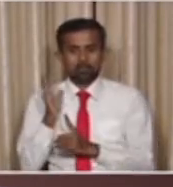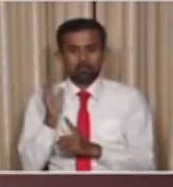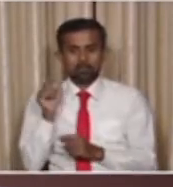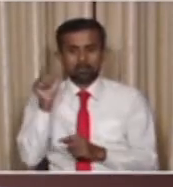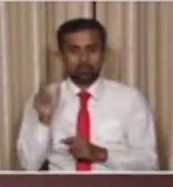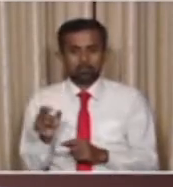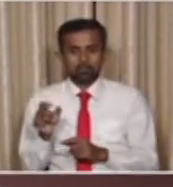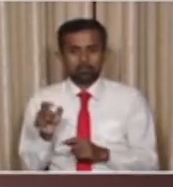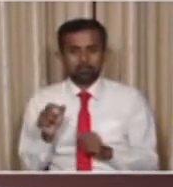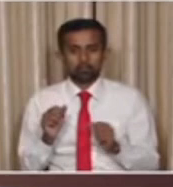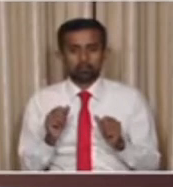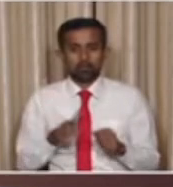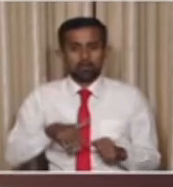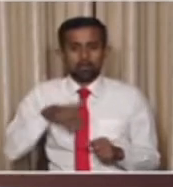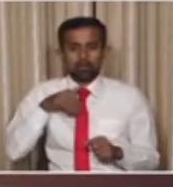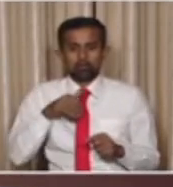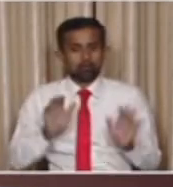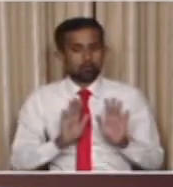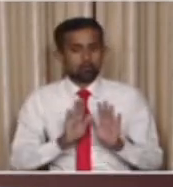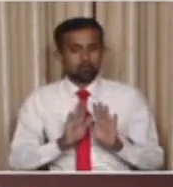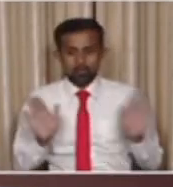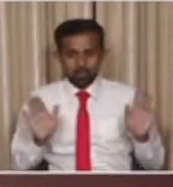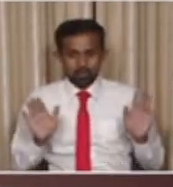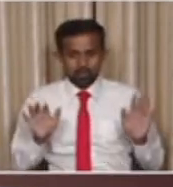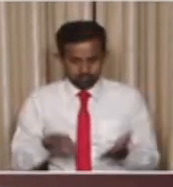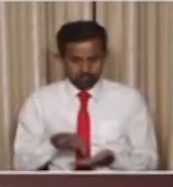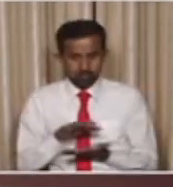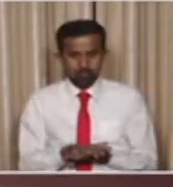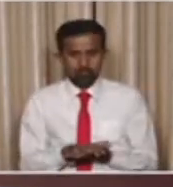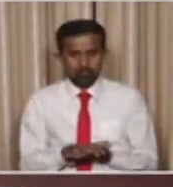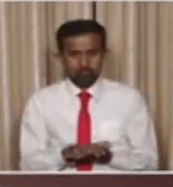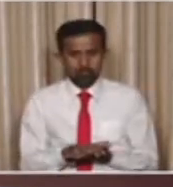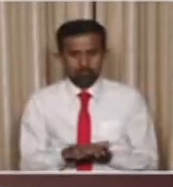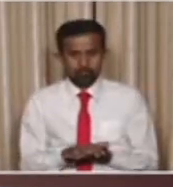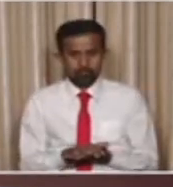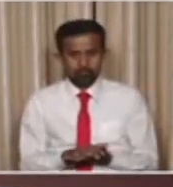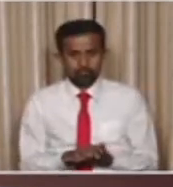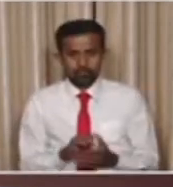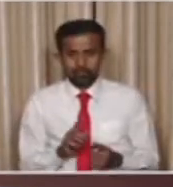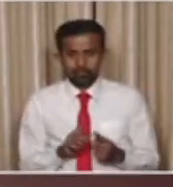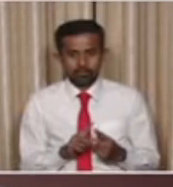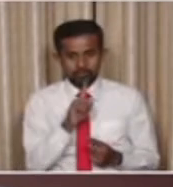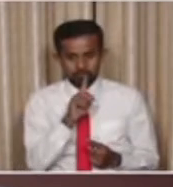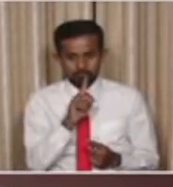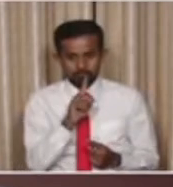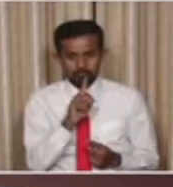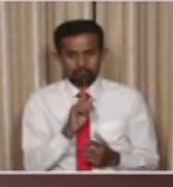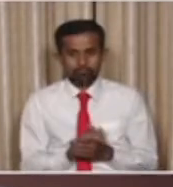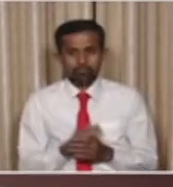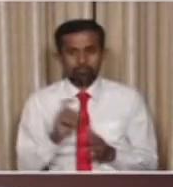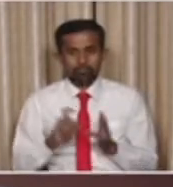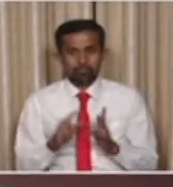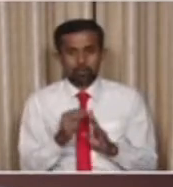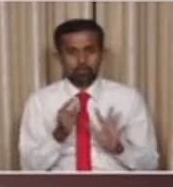සභාපතිවරයා එහි මුලතන නොදරිය යුතුයි කියලා. ඔකට දැන් තියෙන තීන්දුව දෙක. එතකොට එකක් තියෙනවා කෝප්